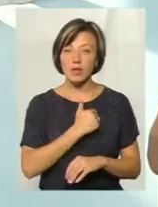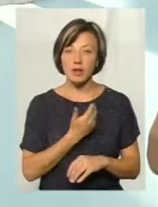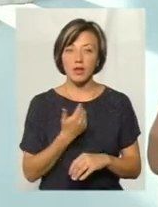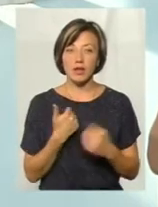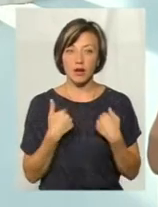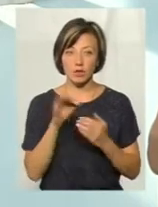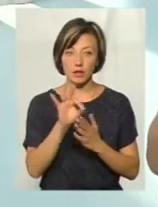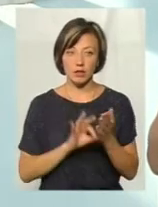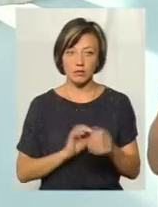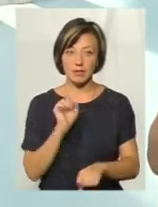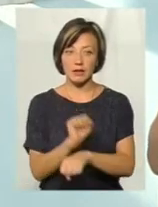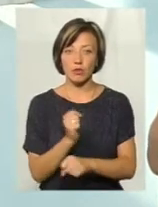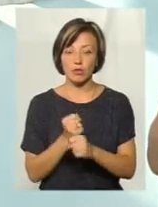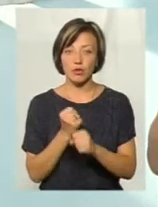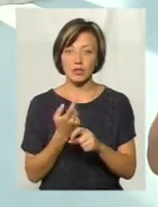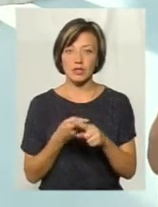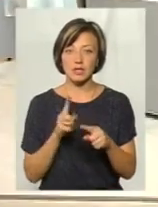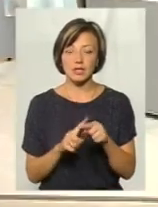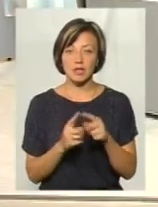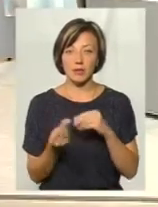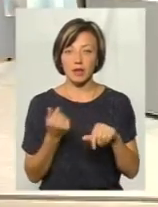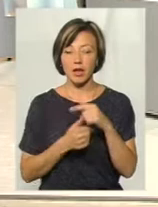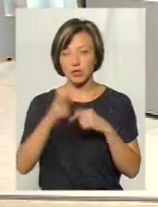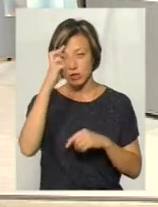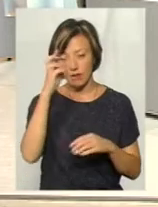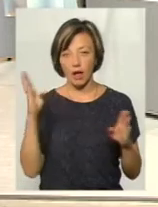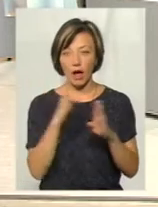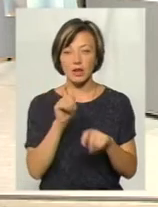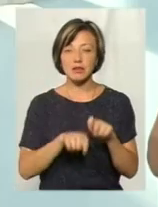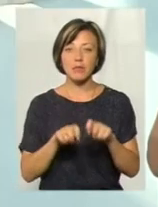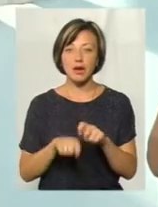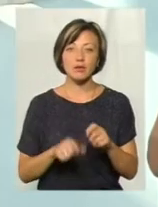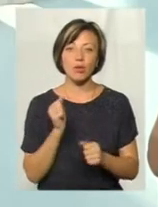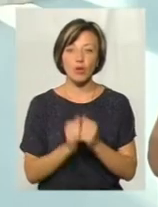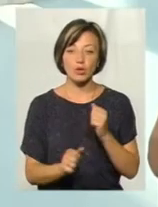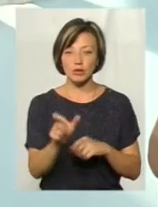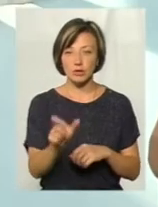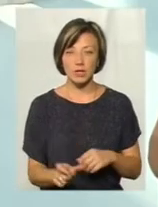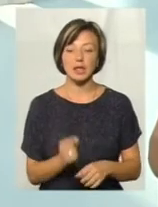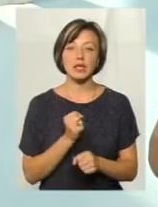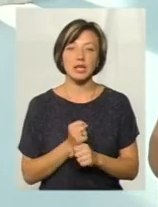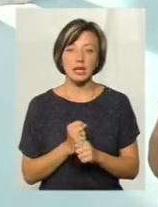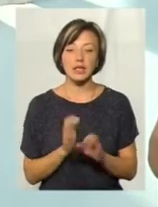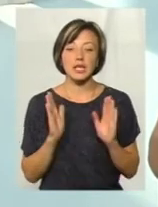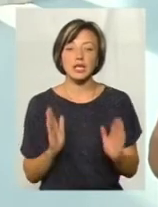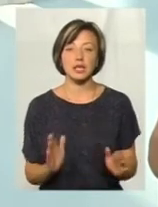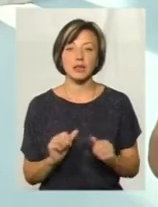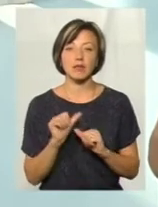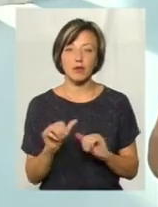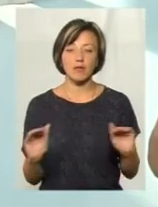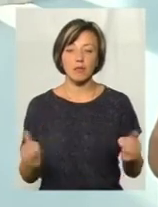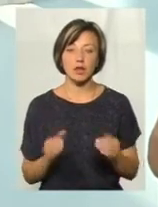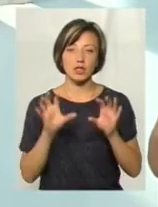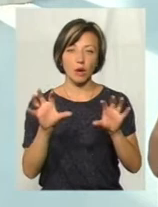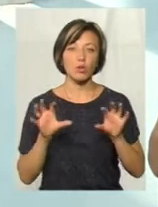хотів, щоб я одразу припинив роботу цих суб'єктів, а Державна екологічна інспекція, кожна її посадова особа діє виключно в межах